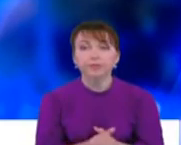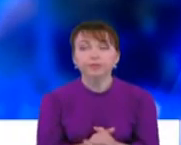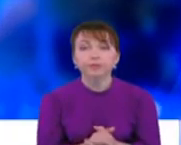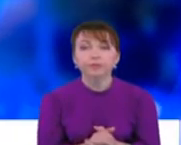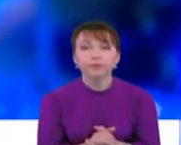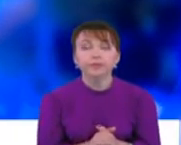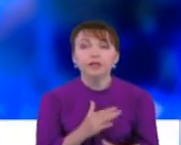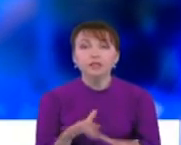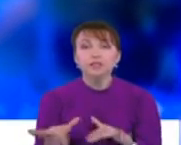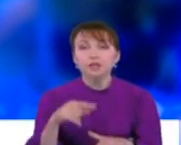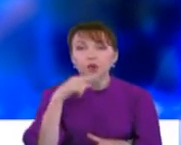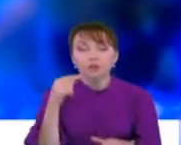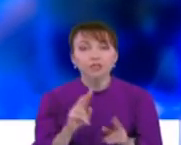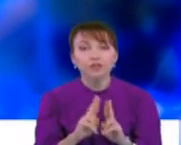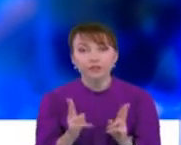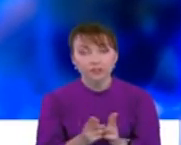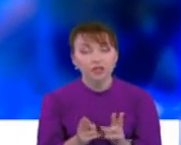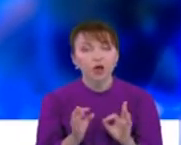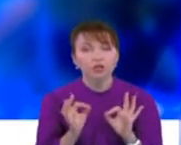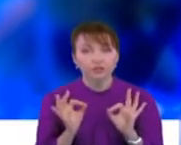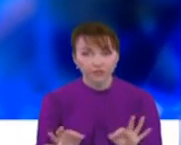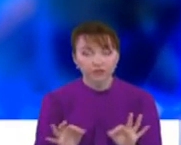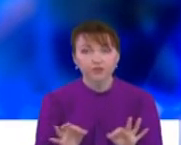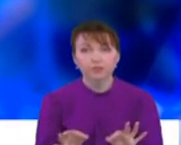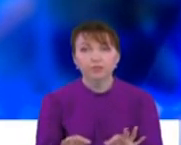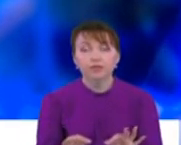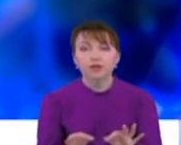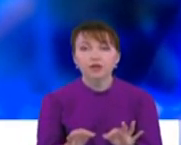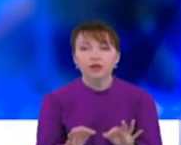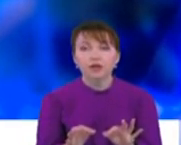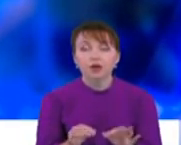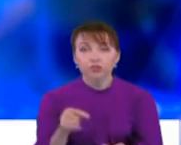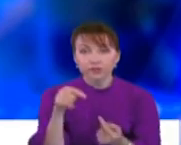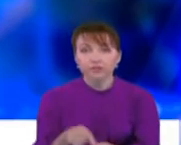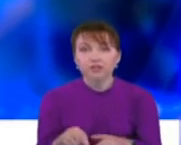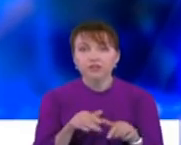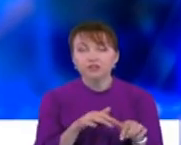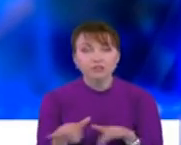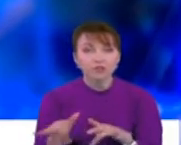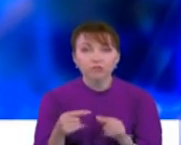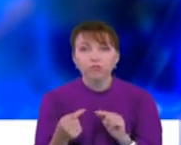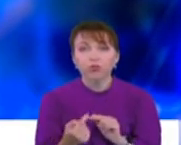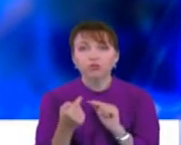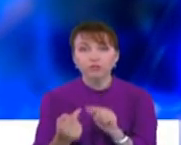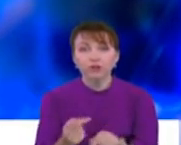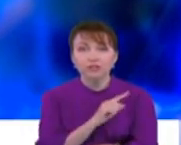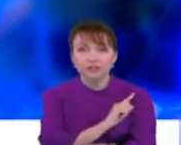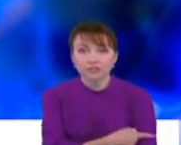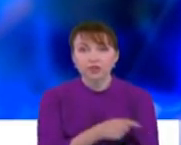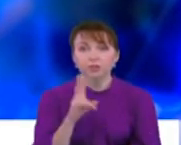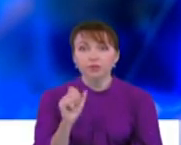дії Російської Федерації, вони адекватні діям в противагу силам